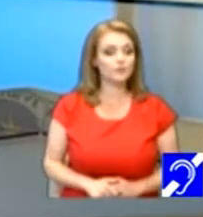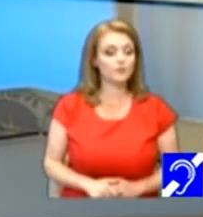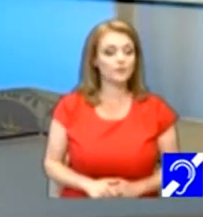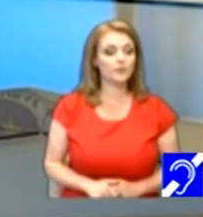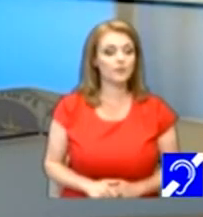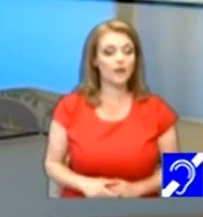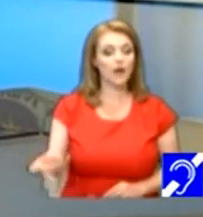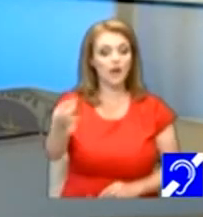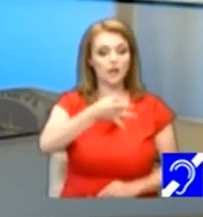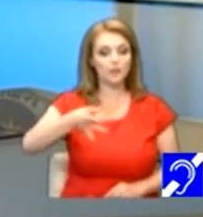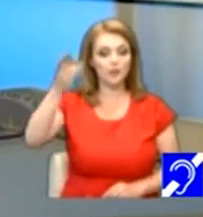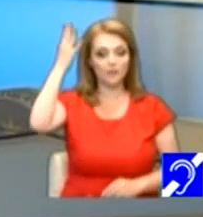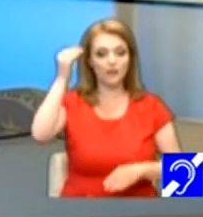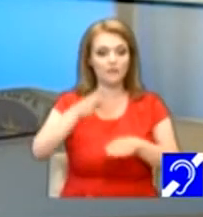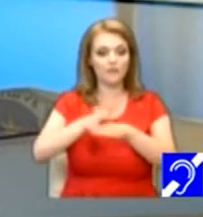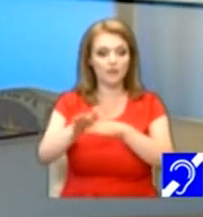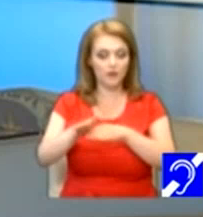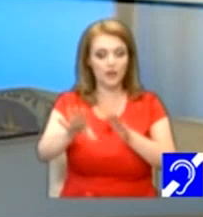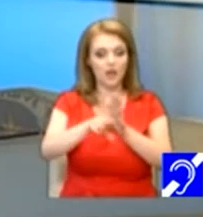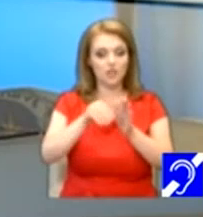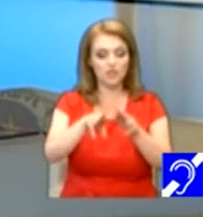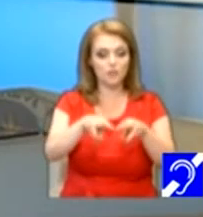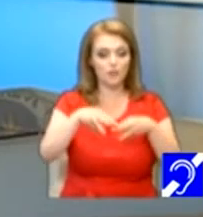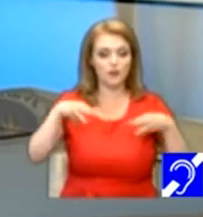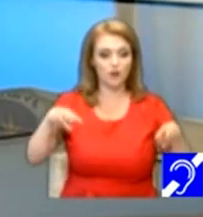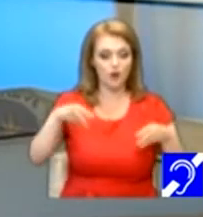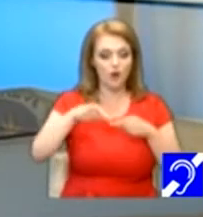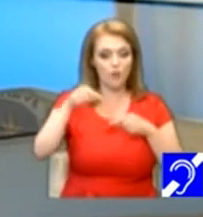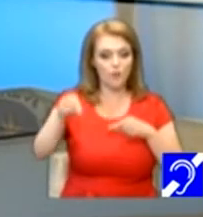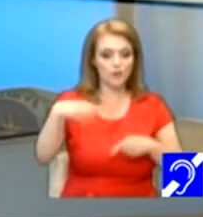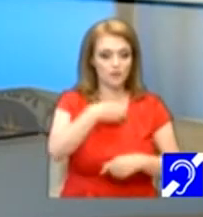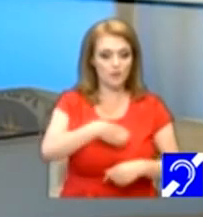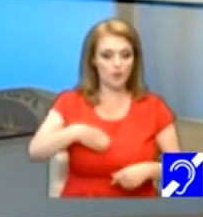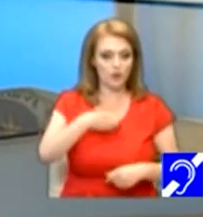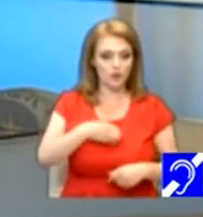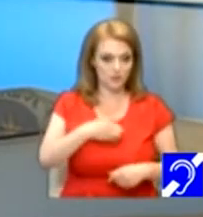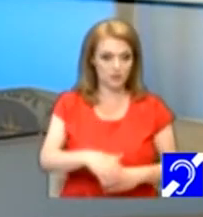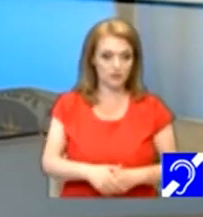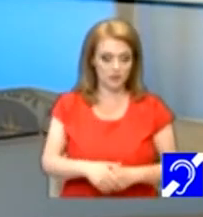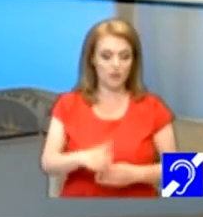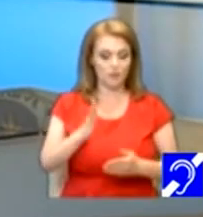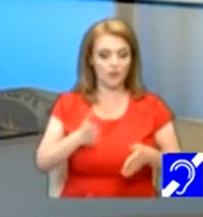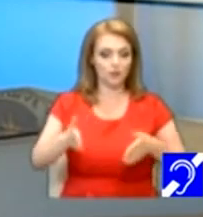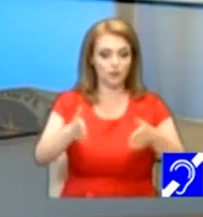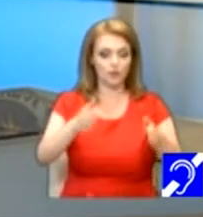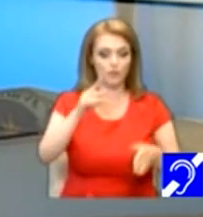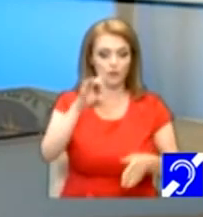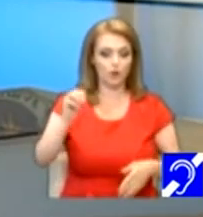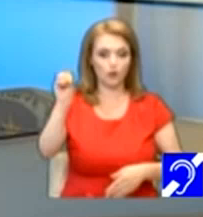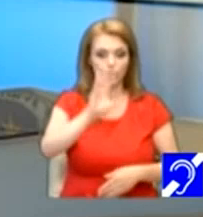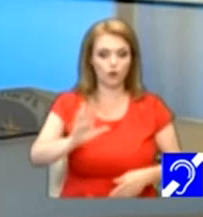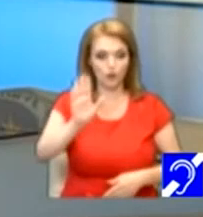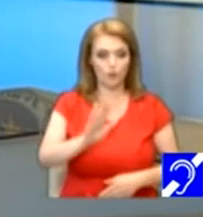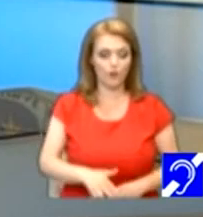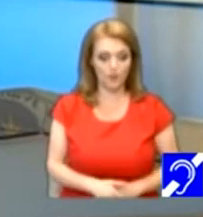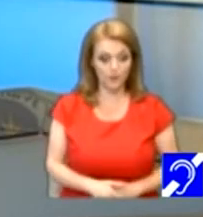Știrile pe larg, Republica Moldova a făcut la alegerile parlamentare un pas important pe calea pro-europeană. Partidul Acțiune și